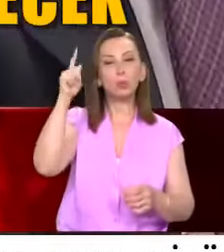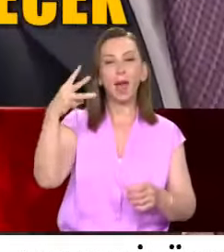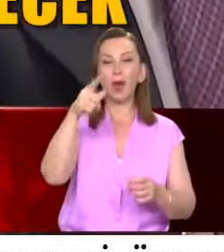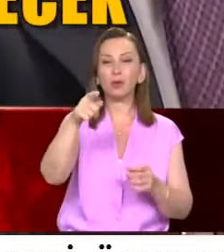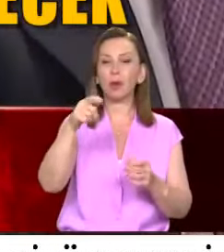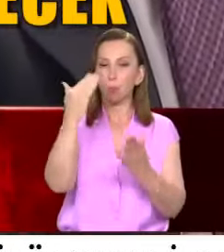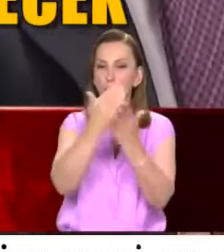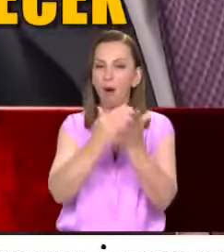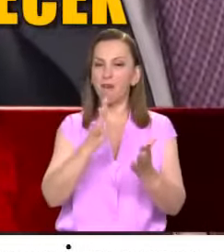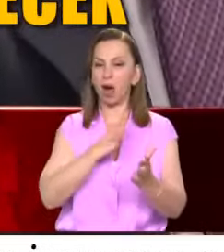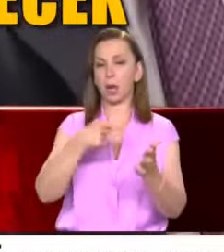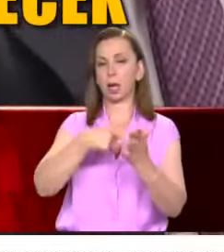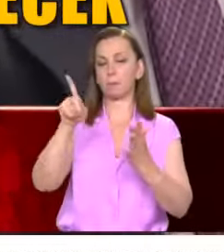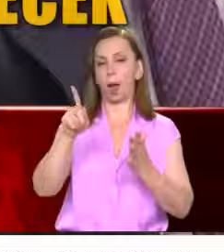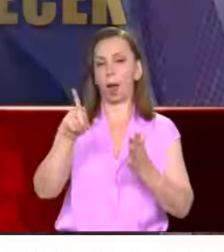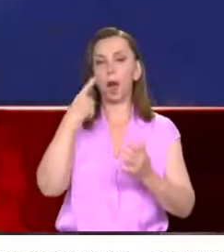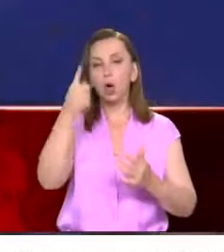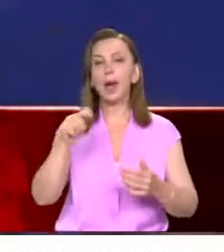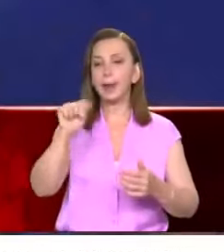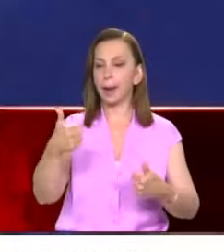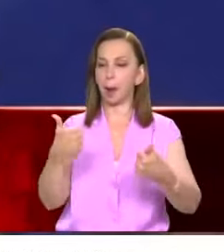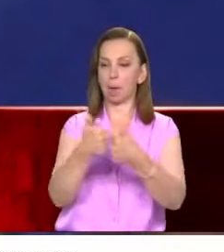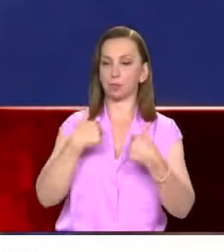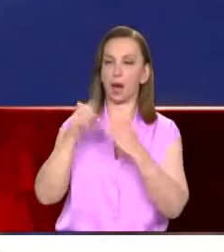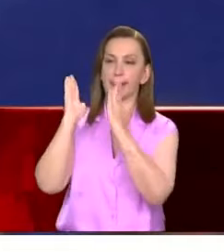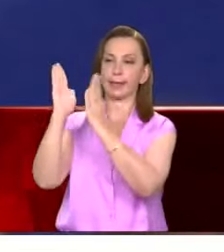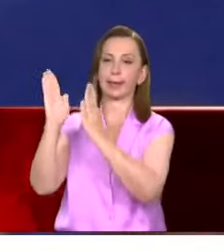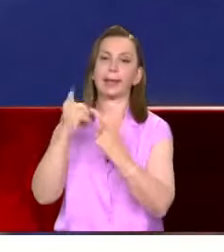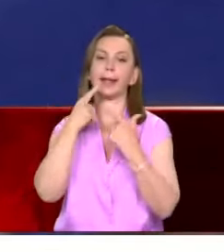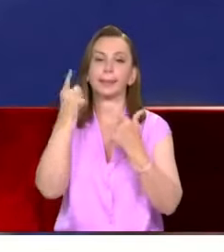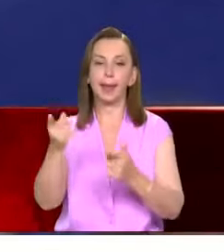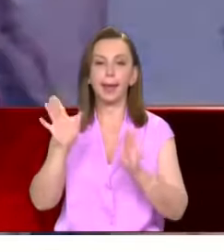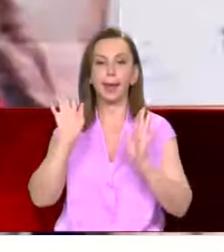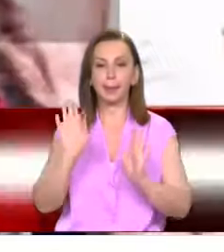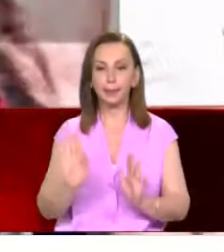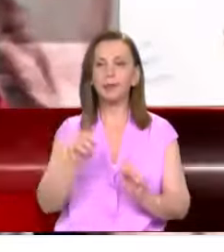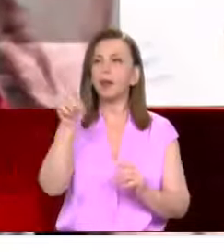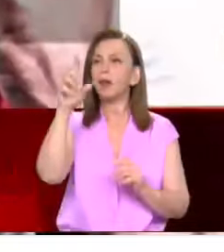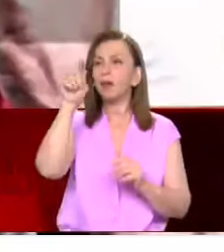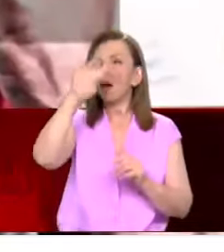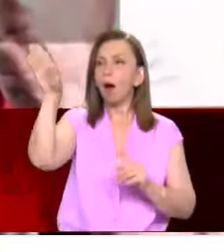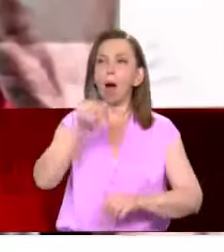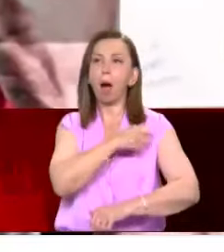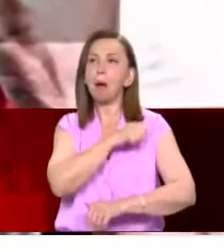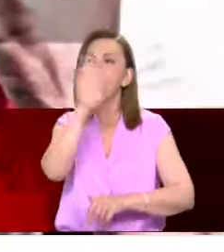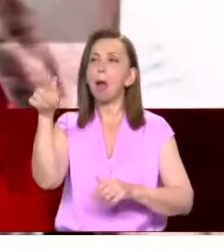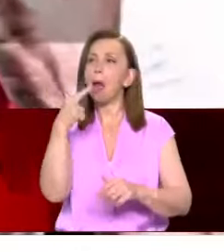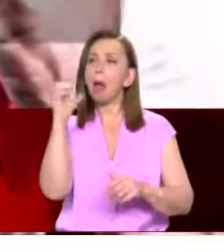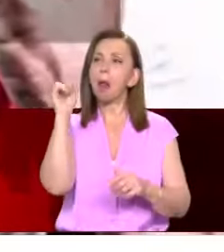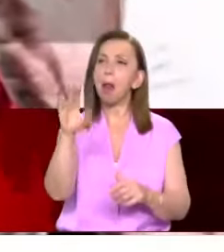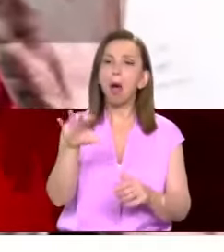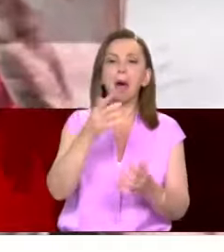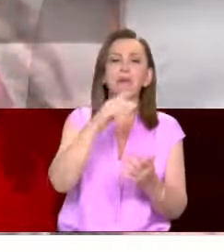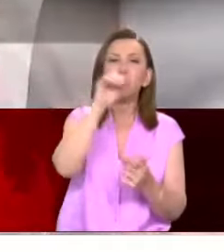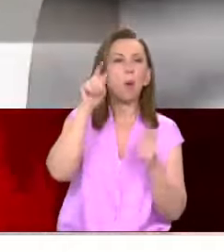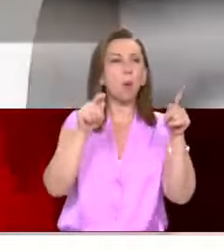çeyrek final maçına gideceğini açıklayan Cumhurbaşkanı Erdoğan, kimse Almanların formalarında kartal var diyor mu? Kimse kalkıp da Fransızların formasında horoz